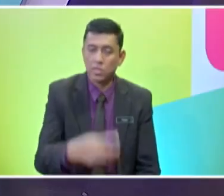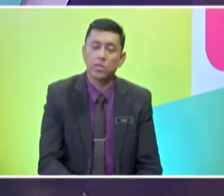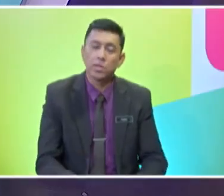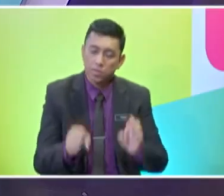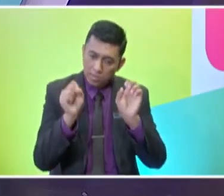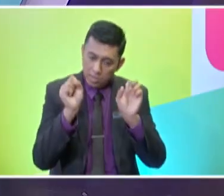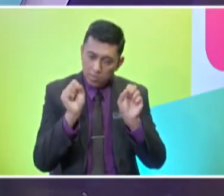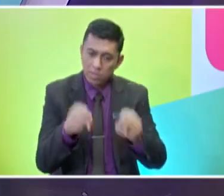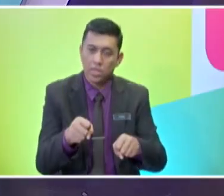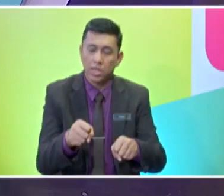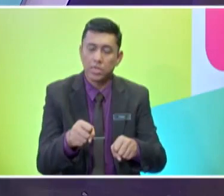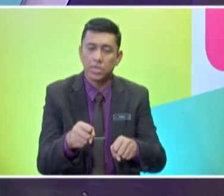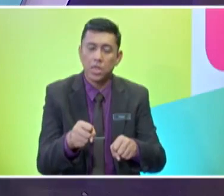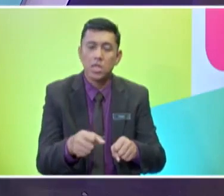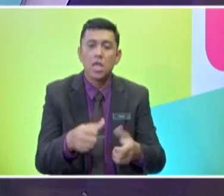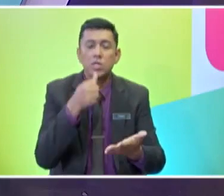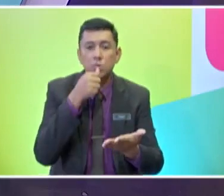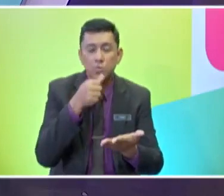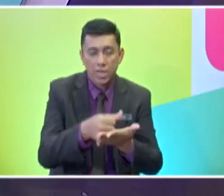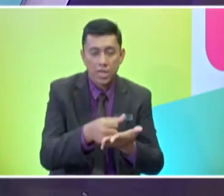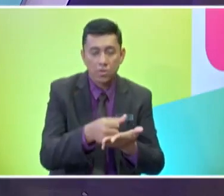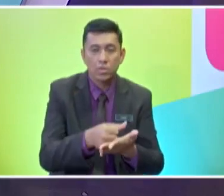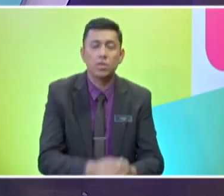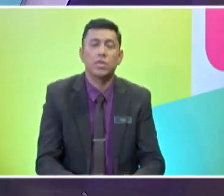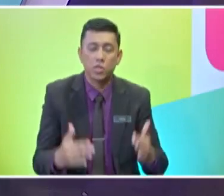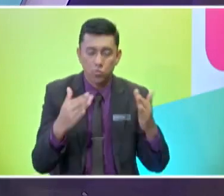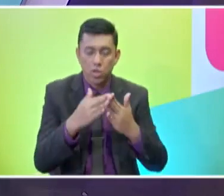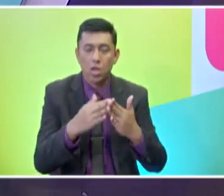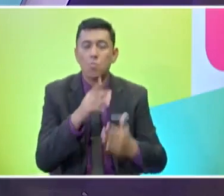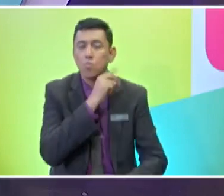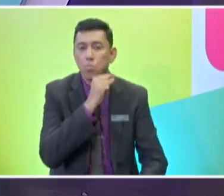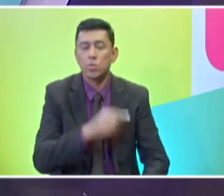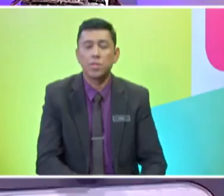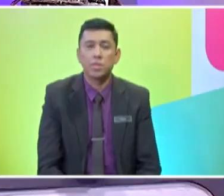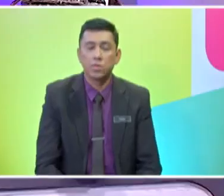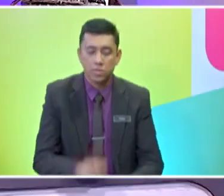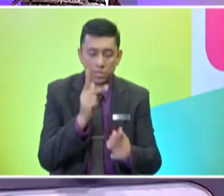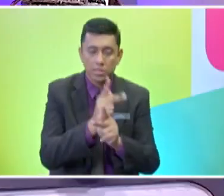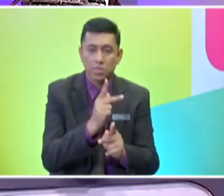kan ada yang dalam ini sebagai simpanan